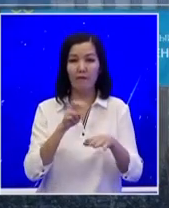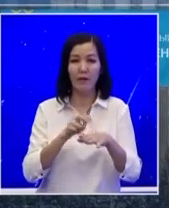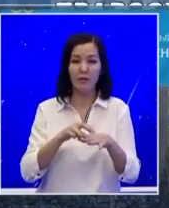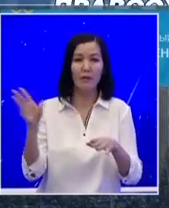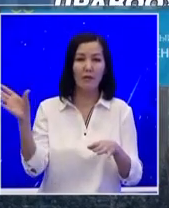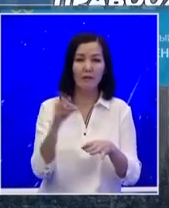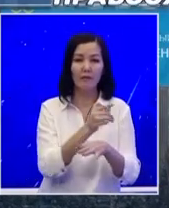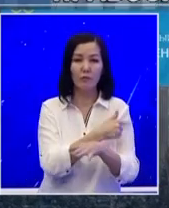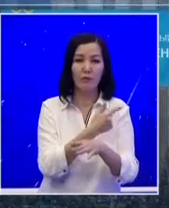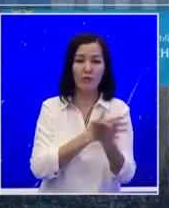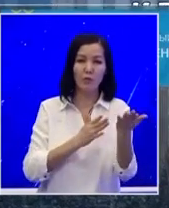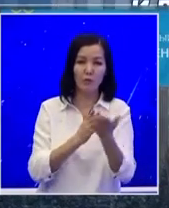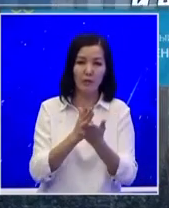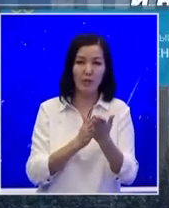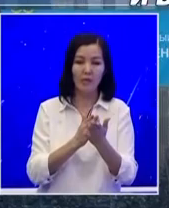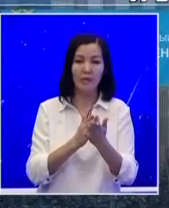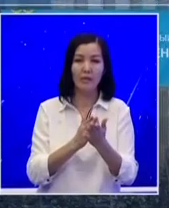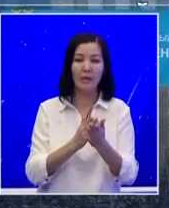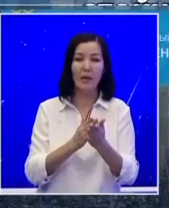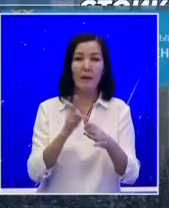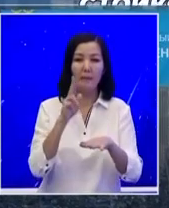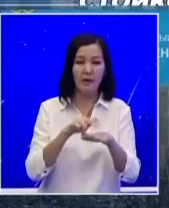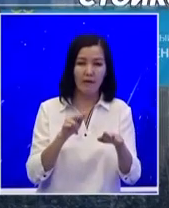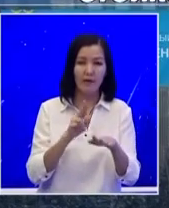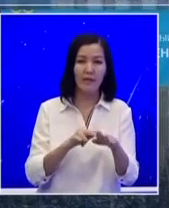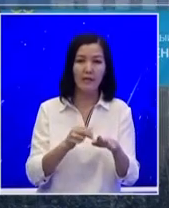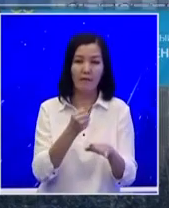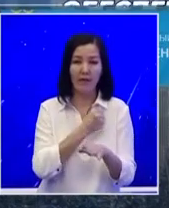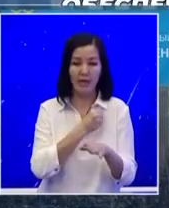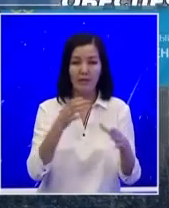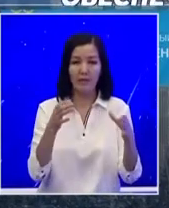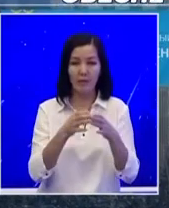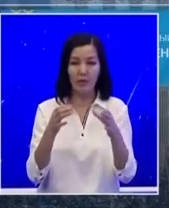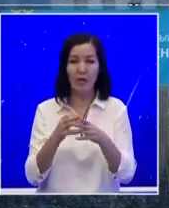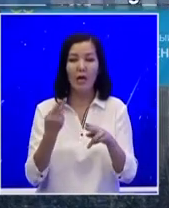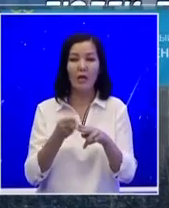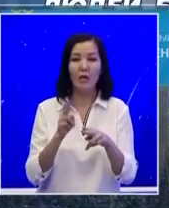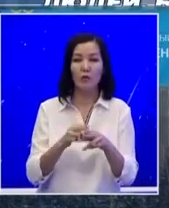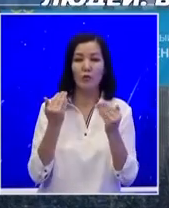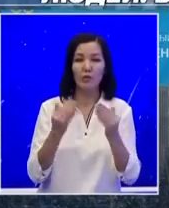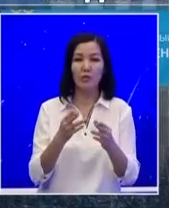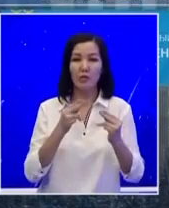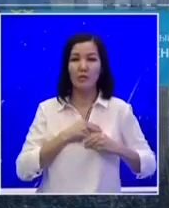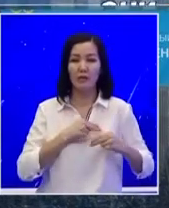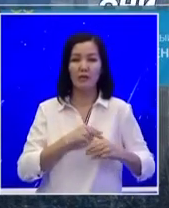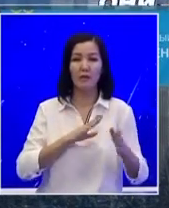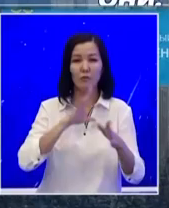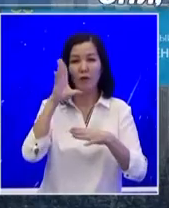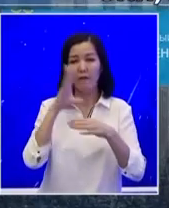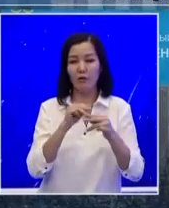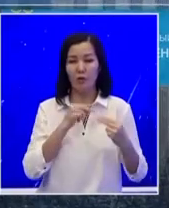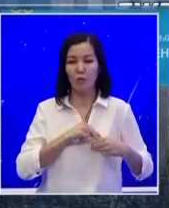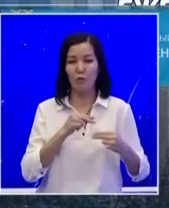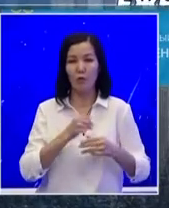всему медицинскому персоналу, сотрудникам правоохранительных органов и военным, которые стойко и самоотверженно обеспечивают безопасность